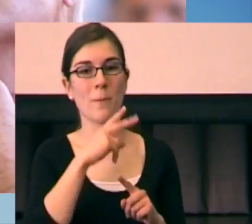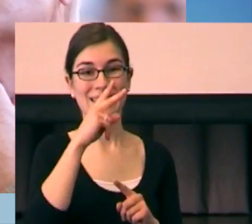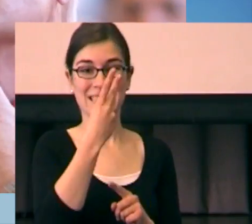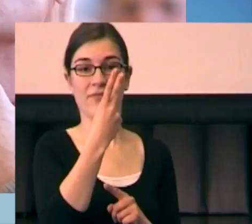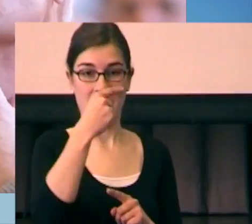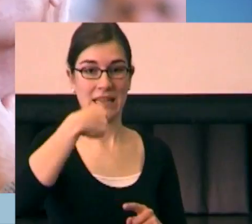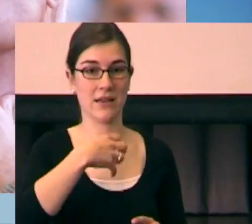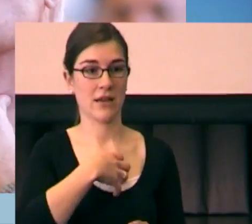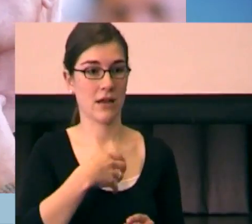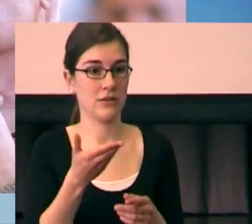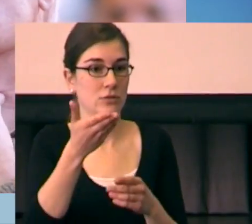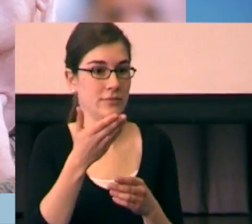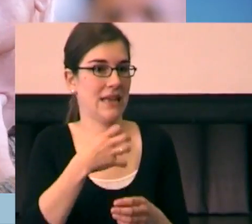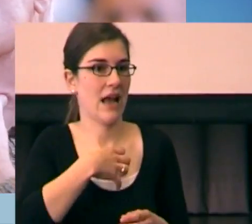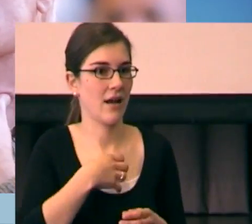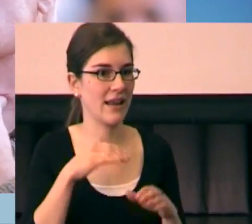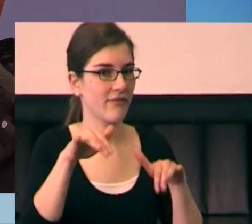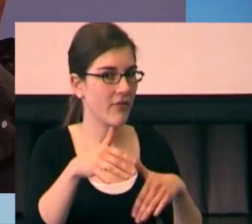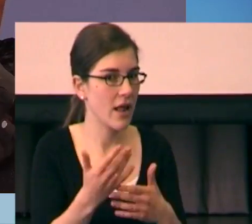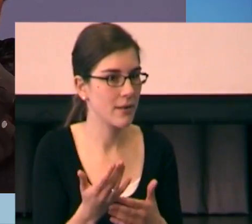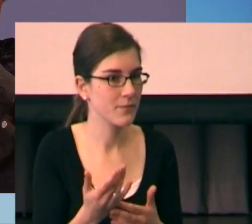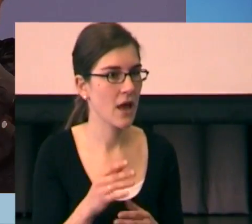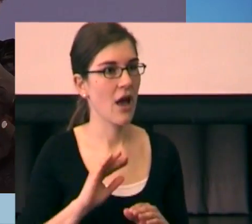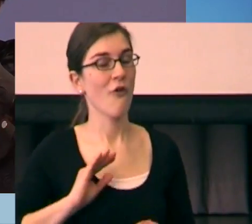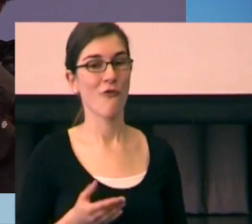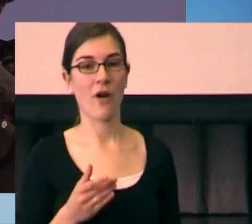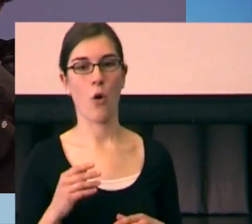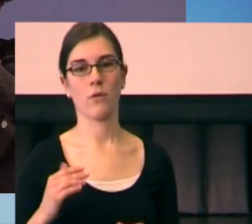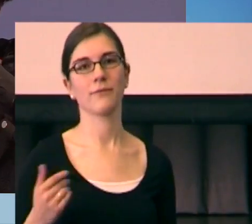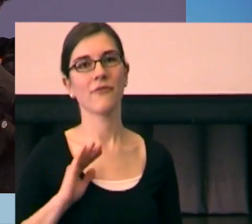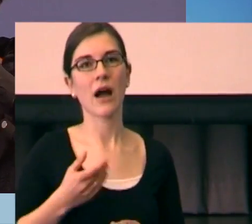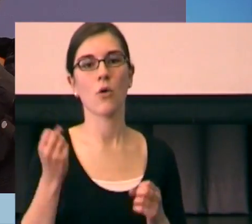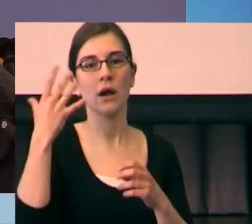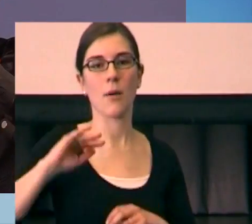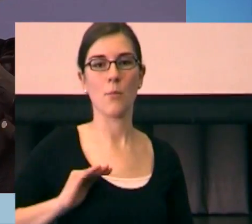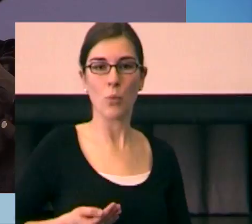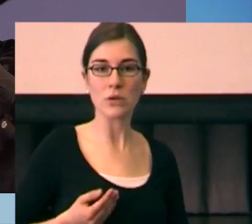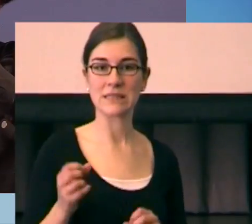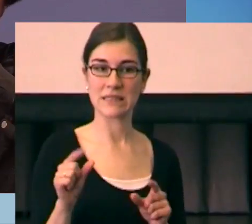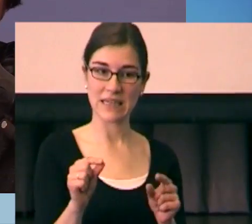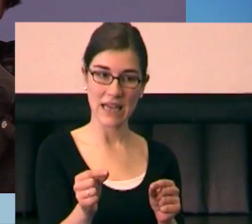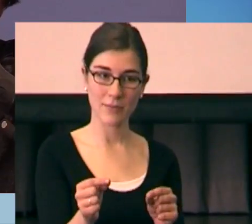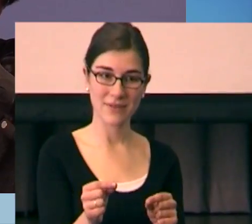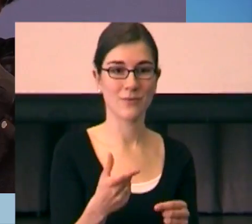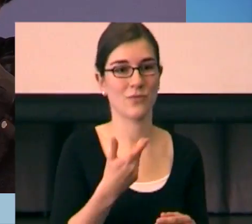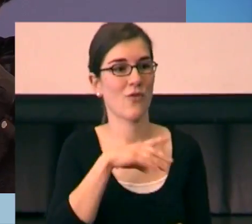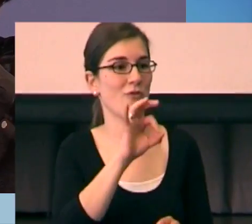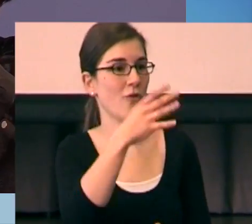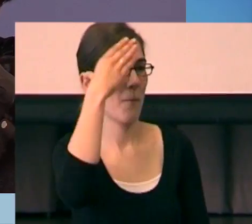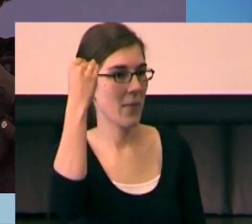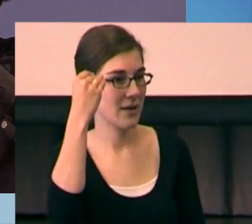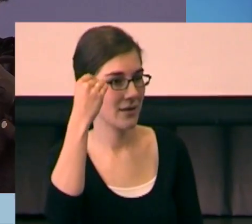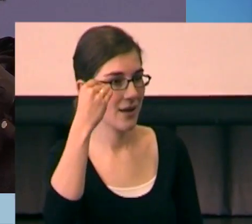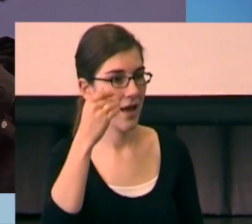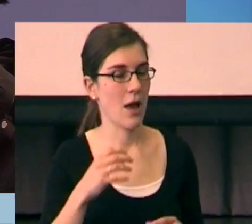während bei der Frau der Brustkrebs die häufigste Krebserkrankung ist, ist der häufigste bösartige Tumor